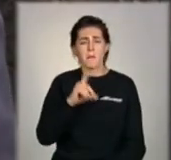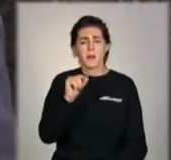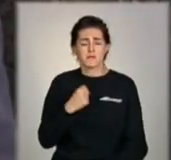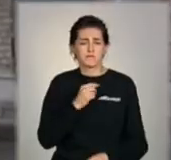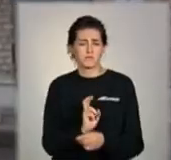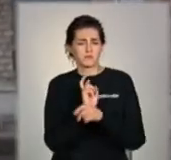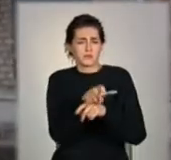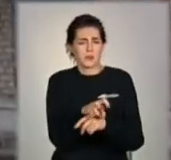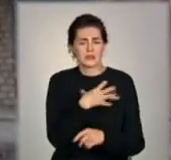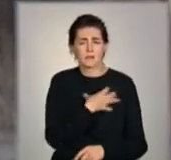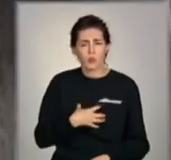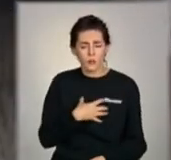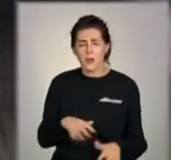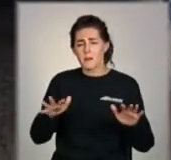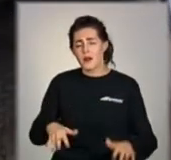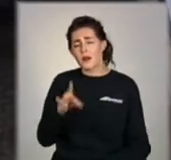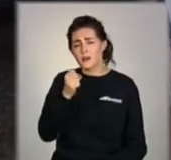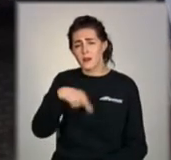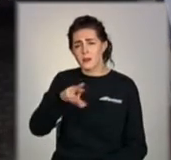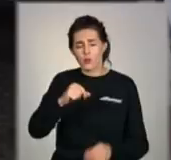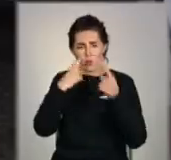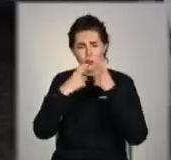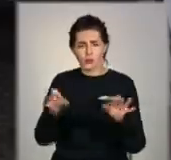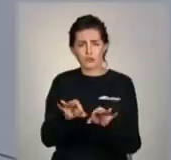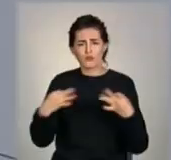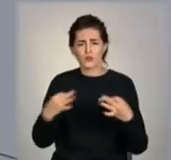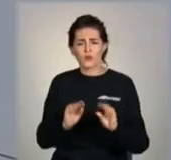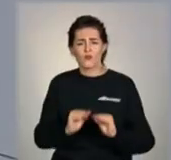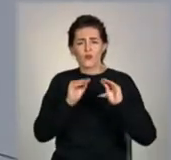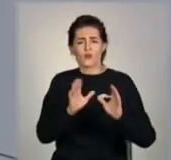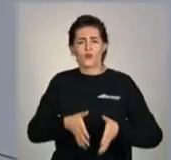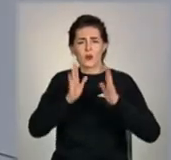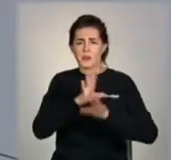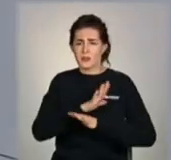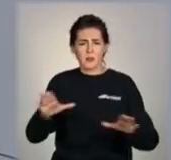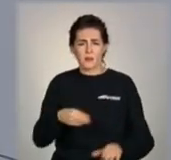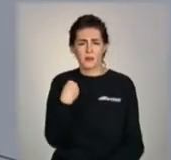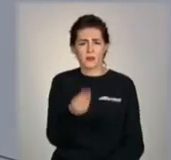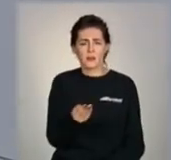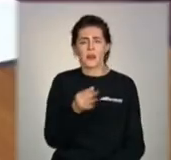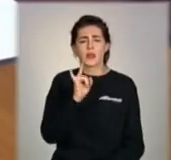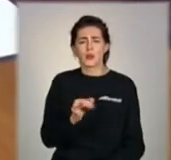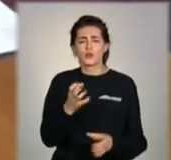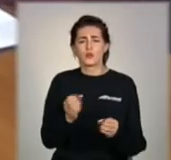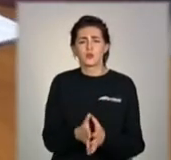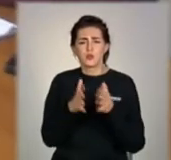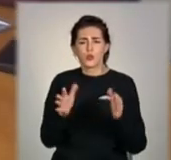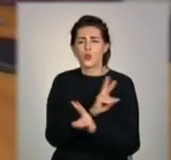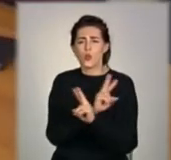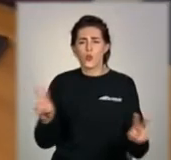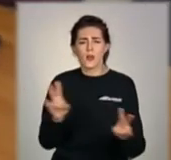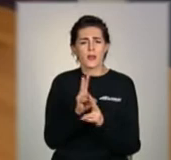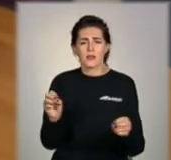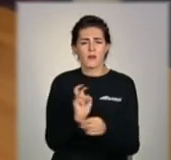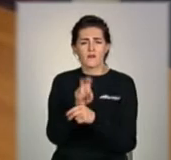пішли в ісполком. У міській раді повідомили, що дозволу на встановлення вежі не надавали. Ба більше, до них ніхто і